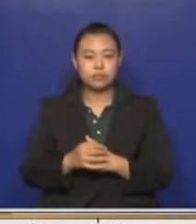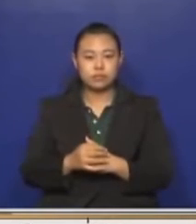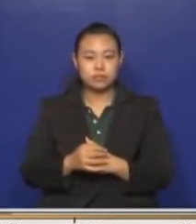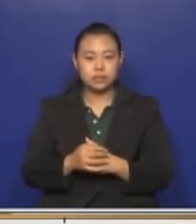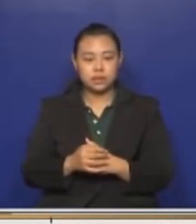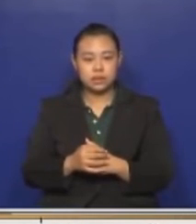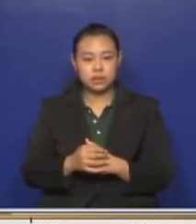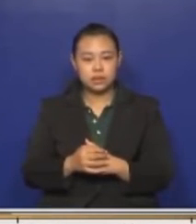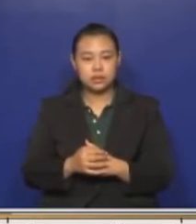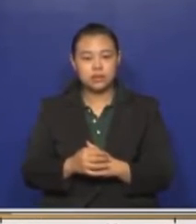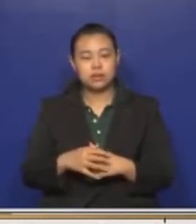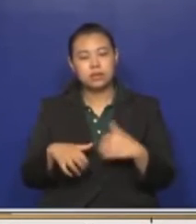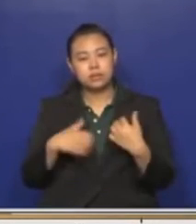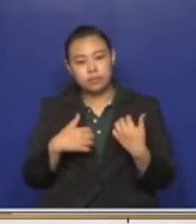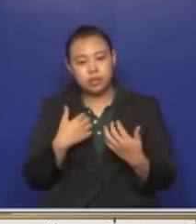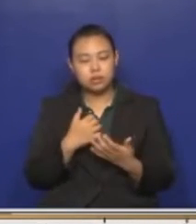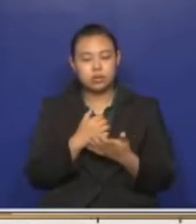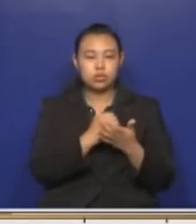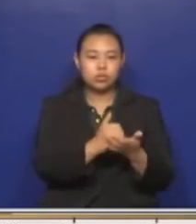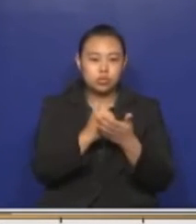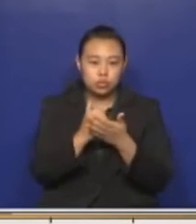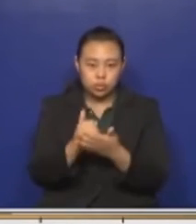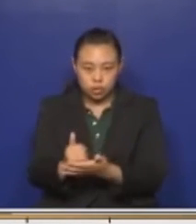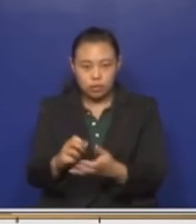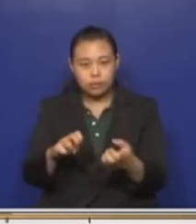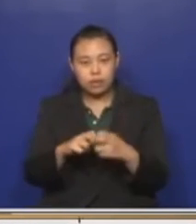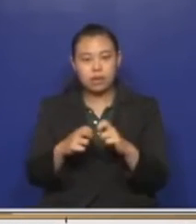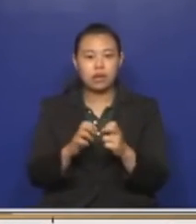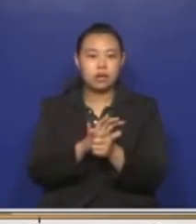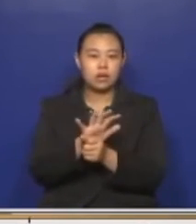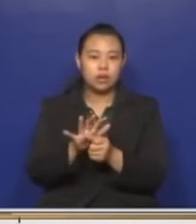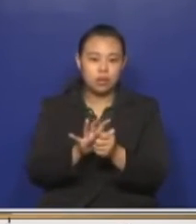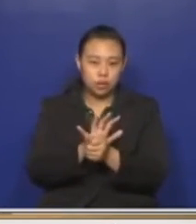ดือดร้อนและเยียวยากับผู้ที่ได้รับผลกระทบจาก